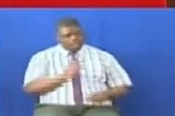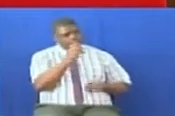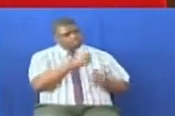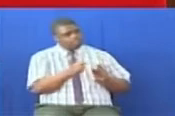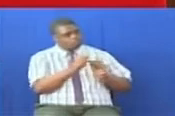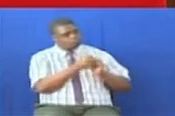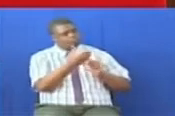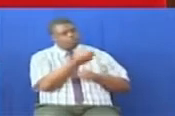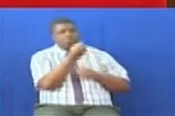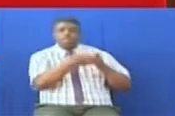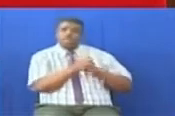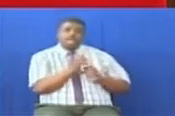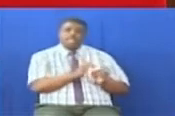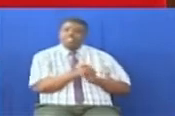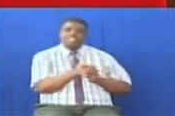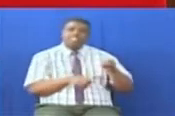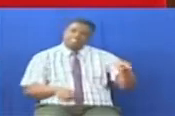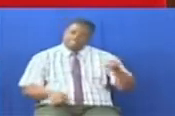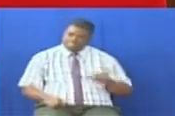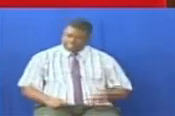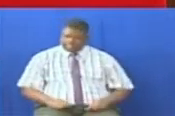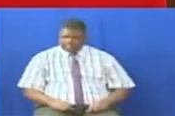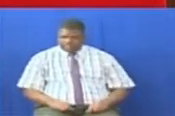kuna hoja kabisa